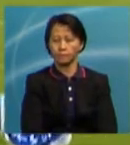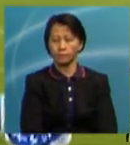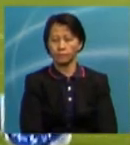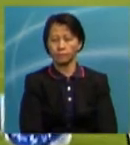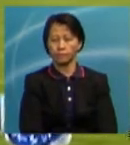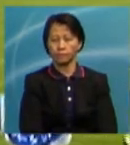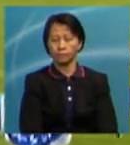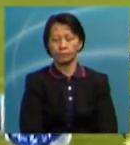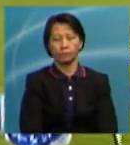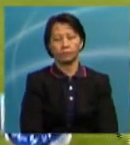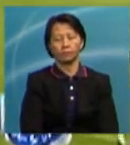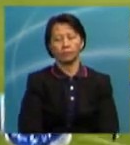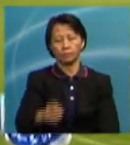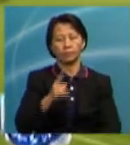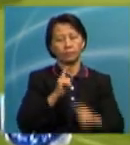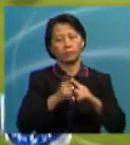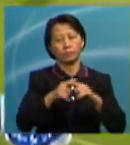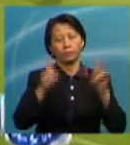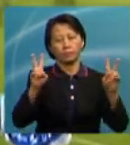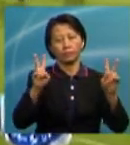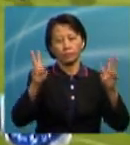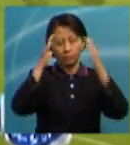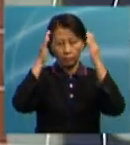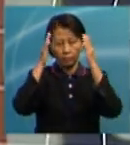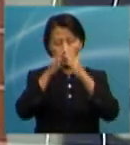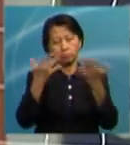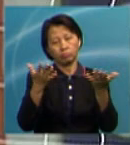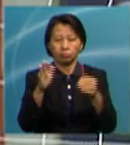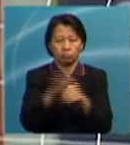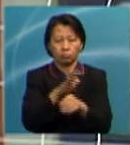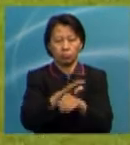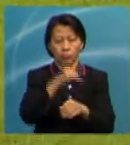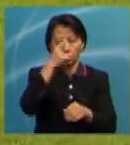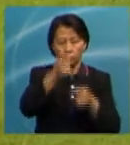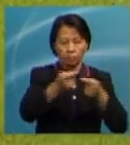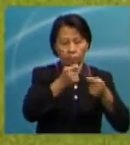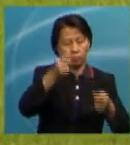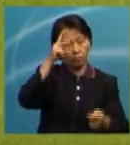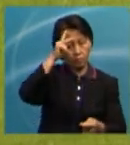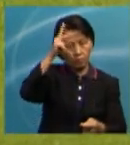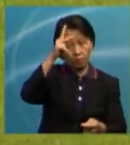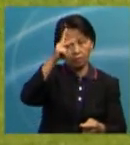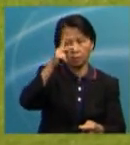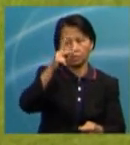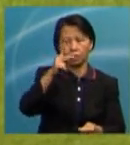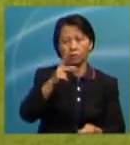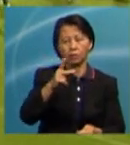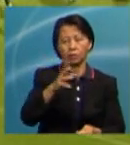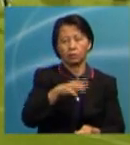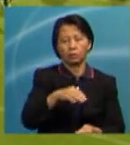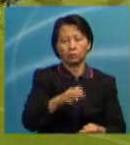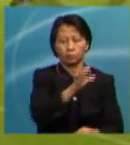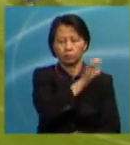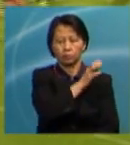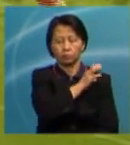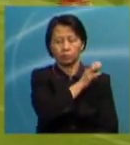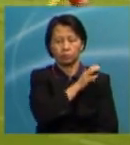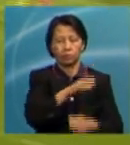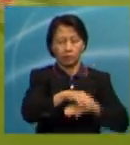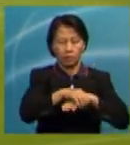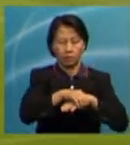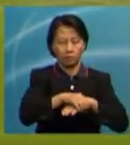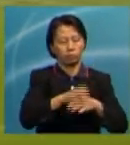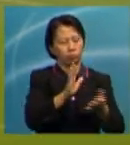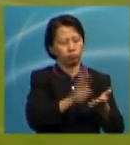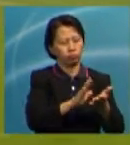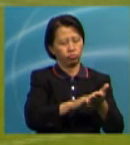di Kota Baru keputusan seri DU sama dengan Pahang sudah memadai buat pengendali Kelantan Steve darby jurulatih asal England itu